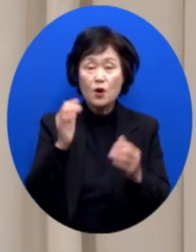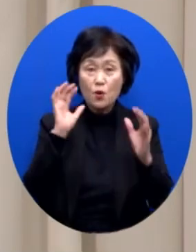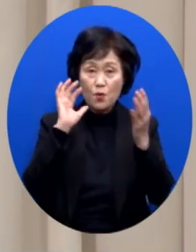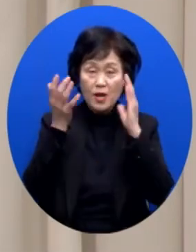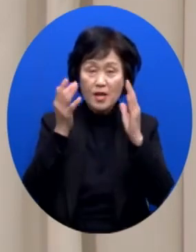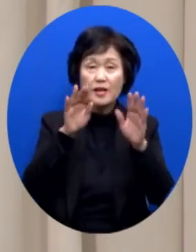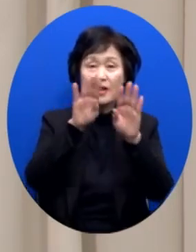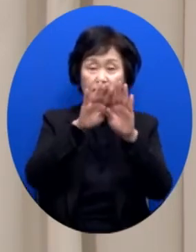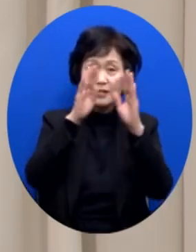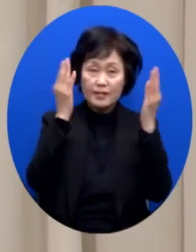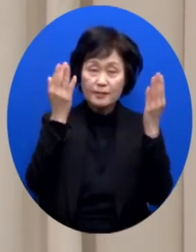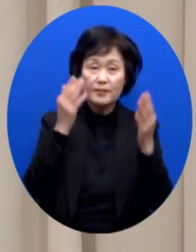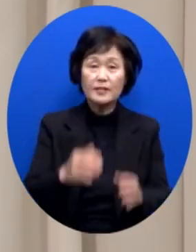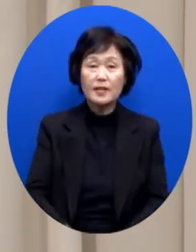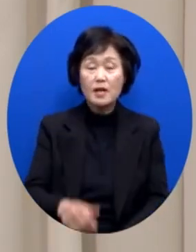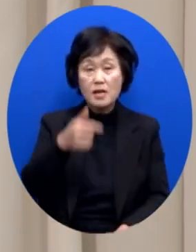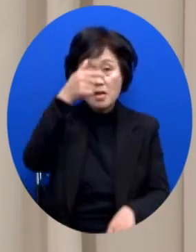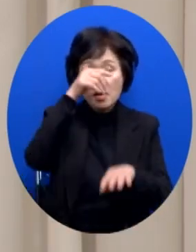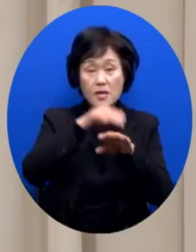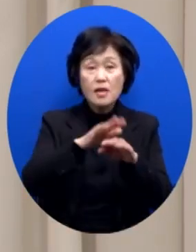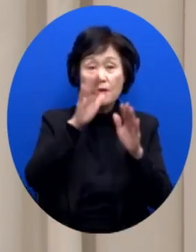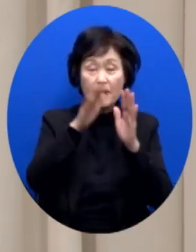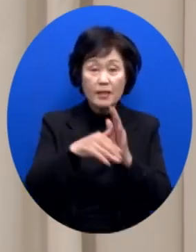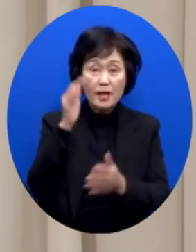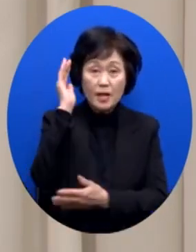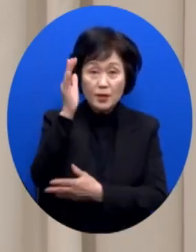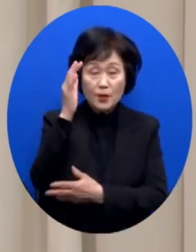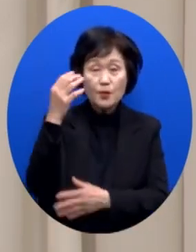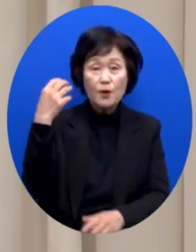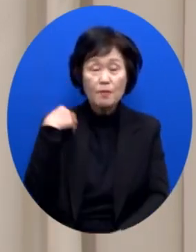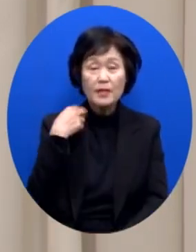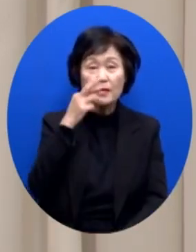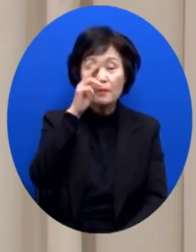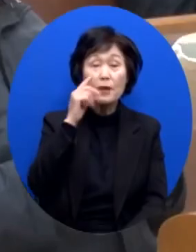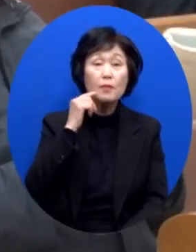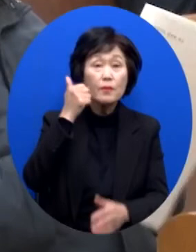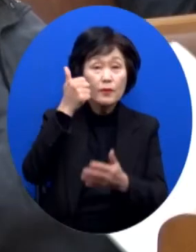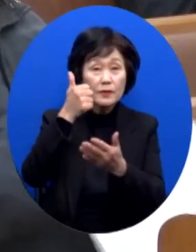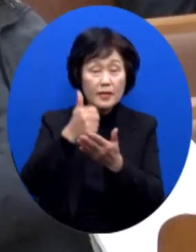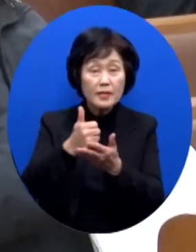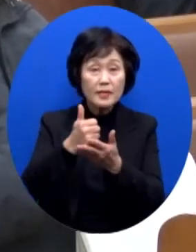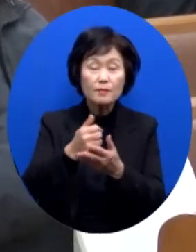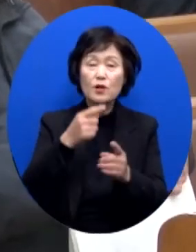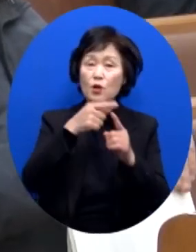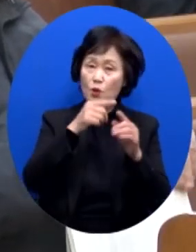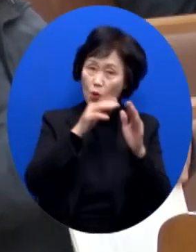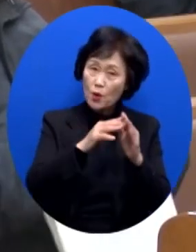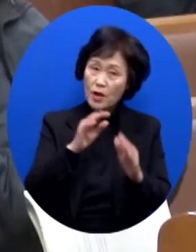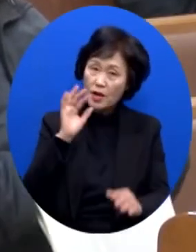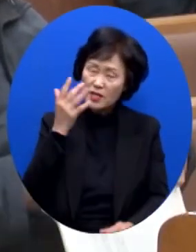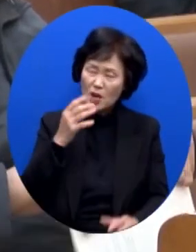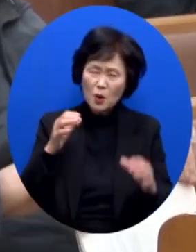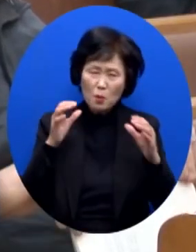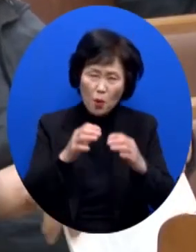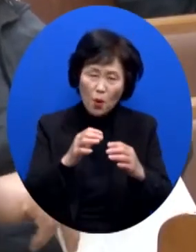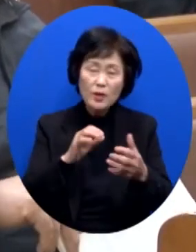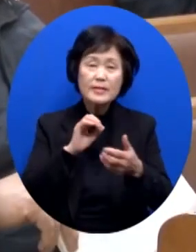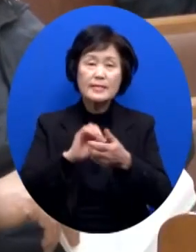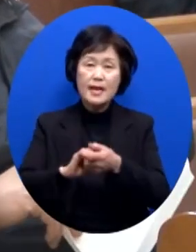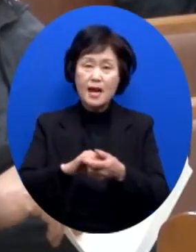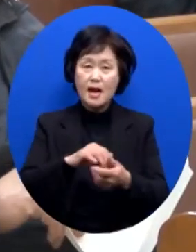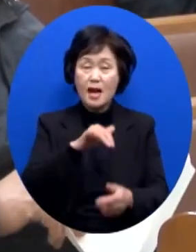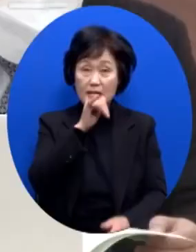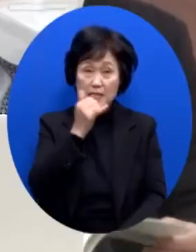교회가 최근 모임 자체 제안을 받고 있지만 어떤 상황에서도 기도를 쉬지 말아야 한다 며 야베스의 기도 를